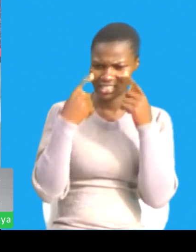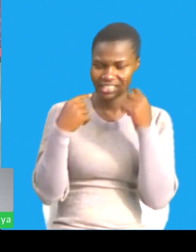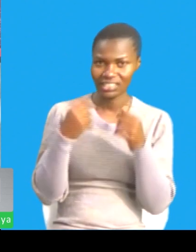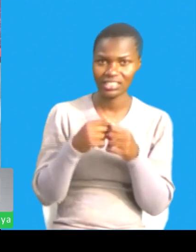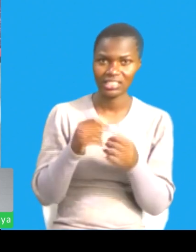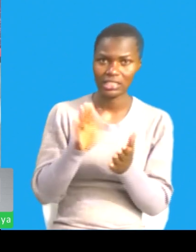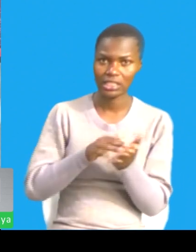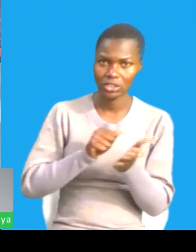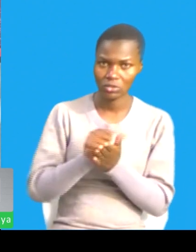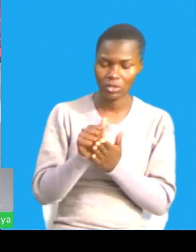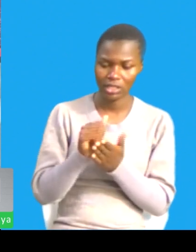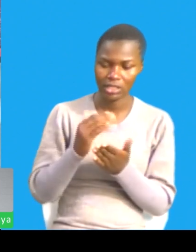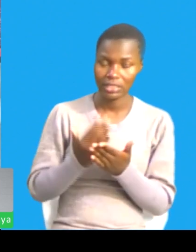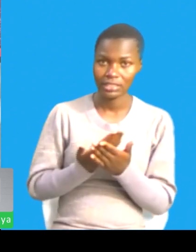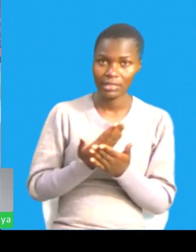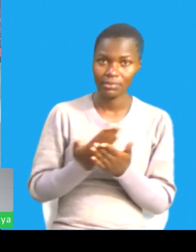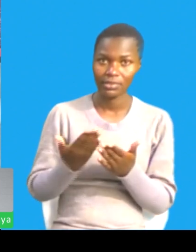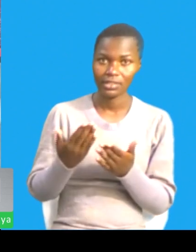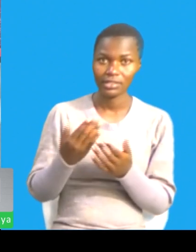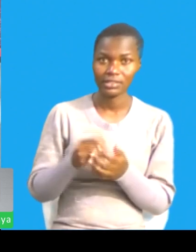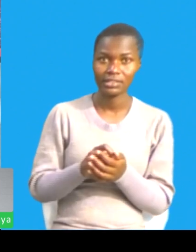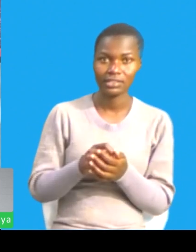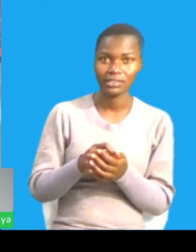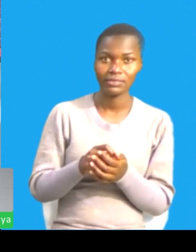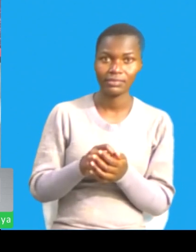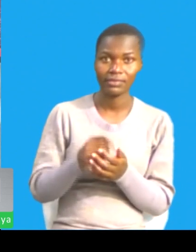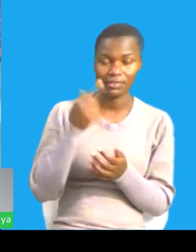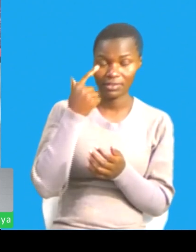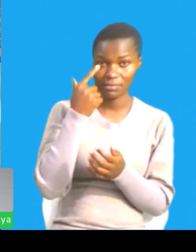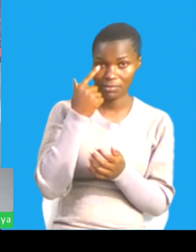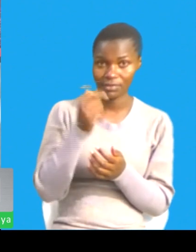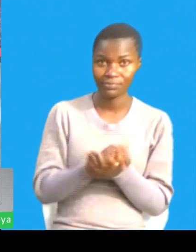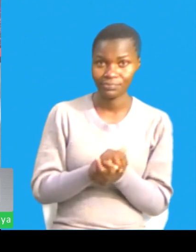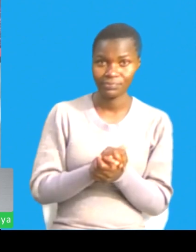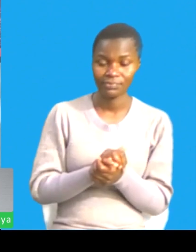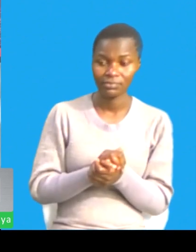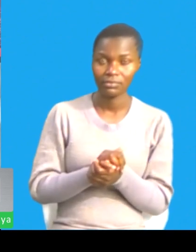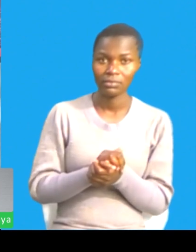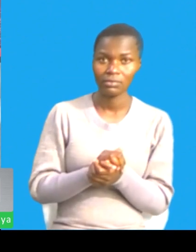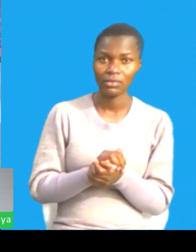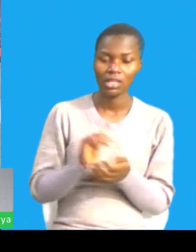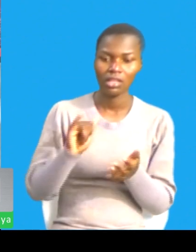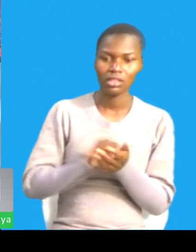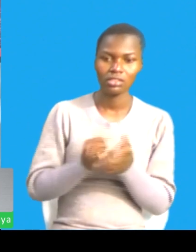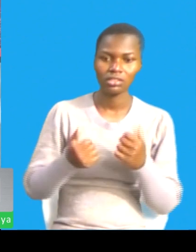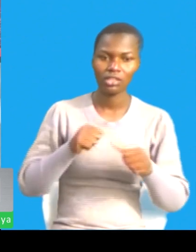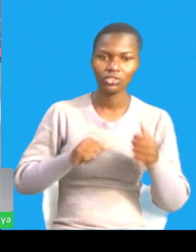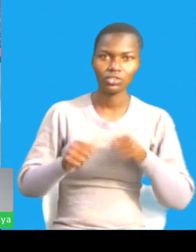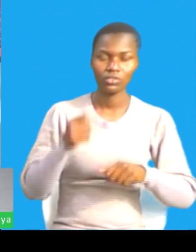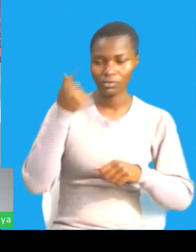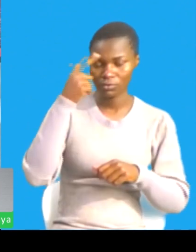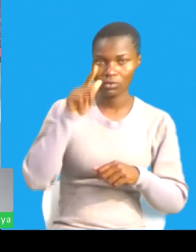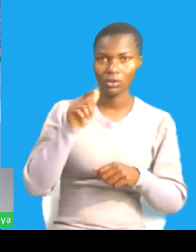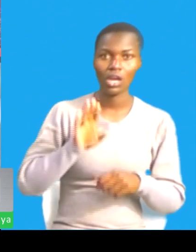in the membranes. And we need to know because yeah. like that action ya mwanamke kupanda